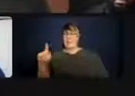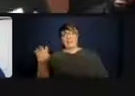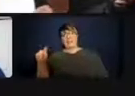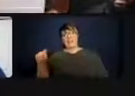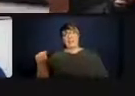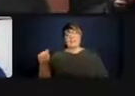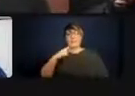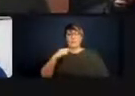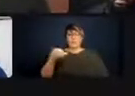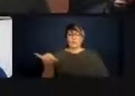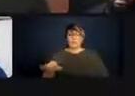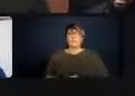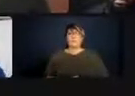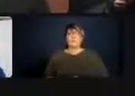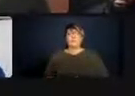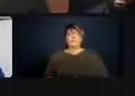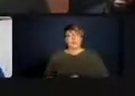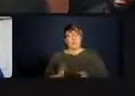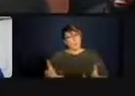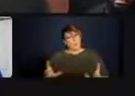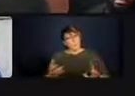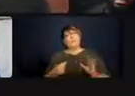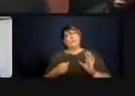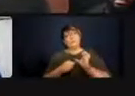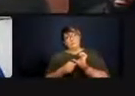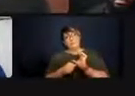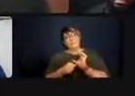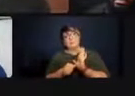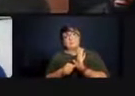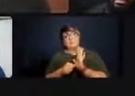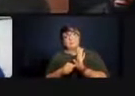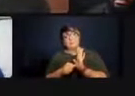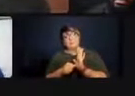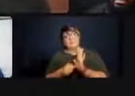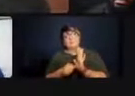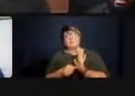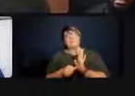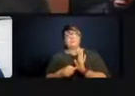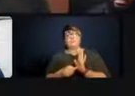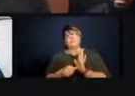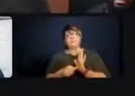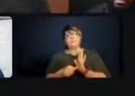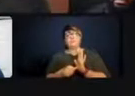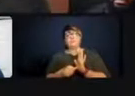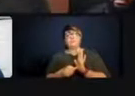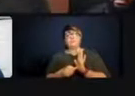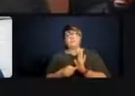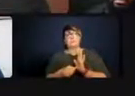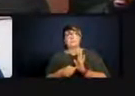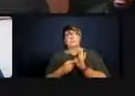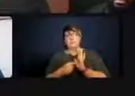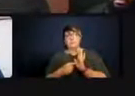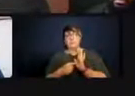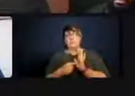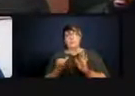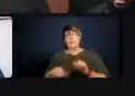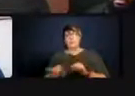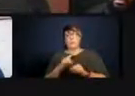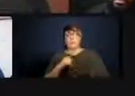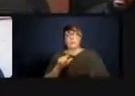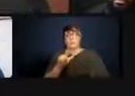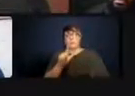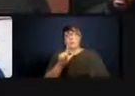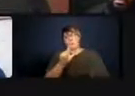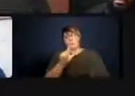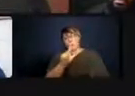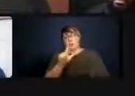kazi pamoja na shule hizi za sumaku. Kwa kweli tunaona ya kuwa tunafanya